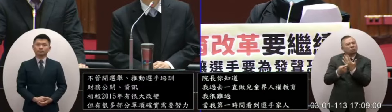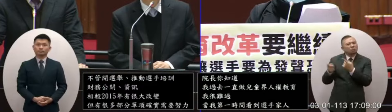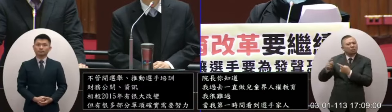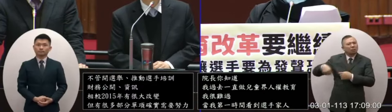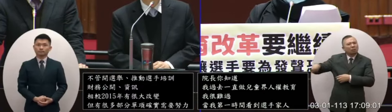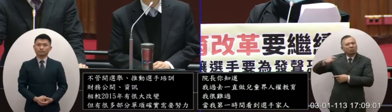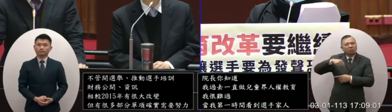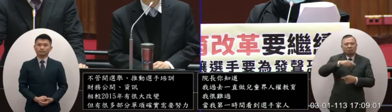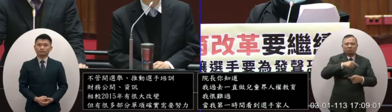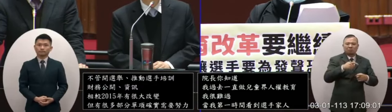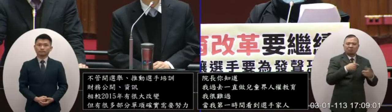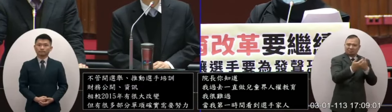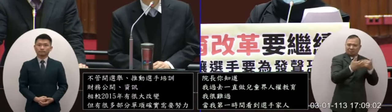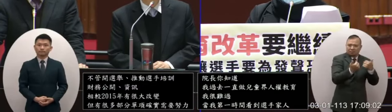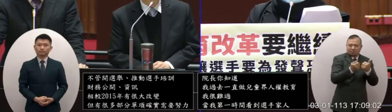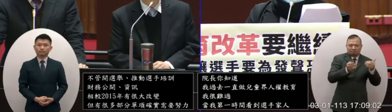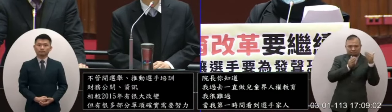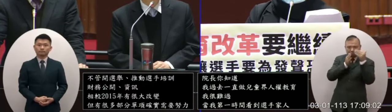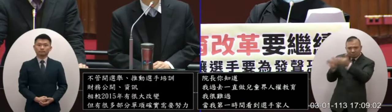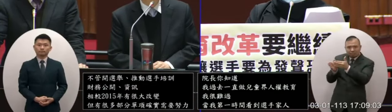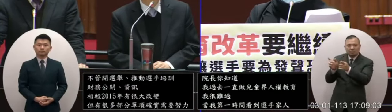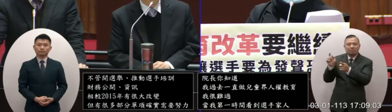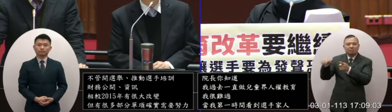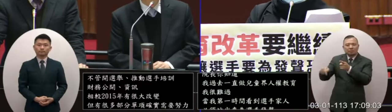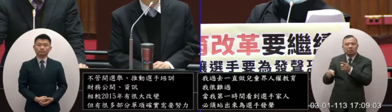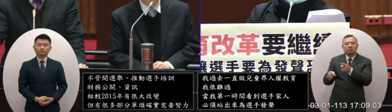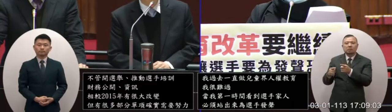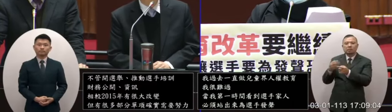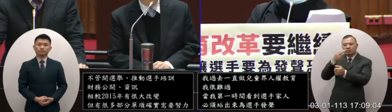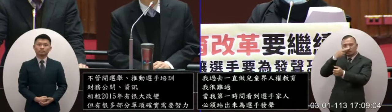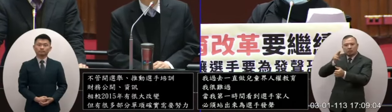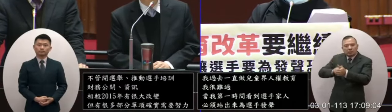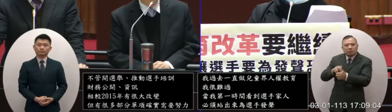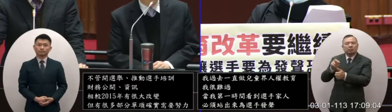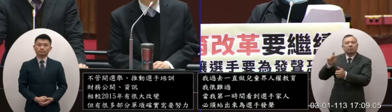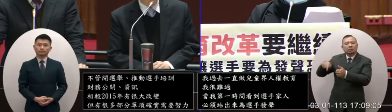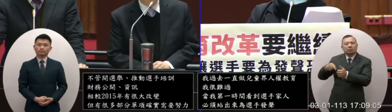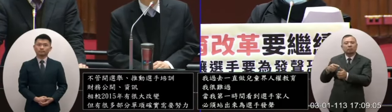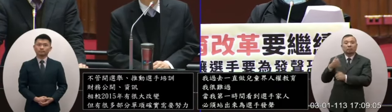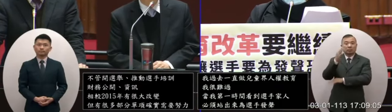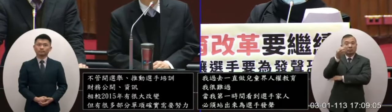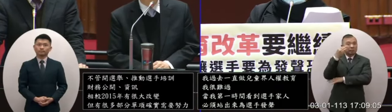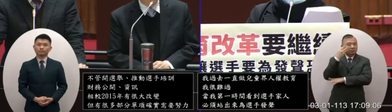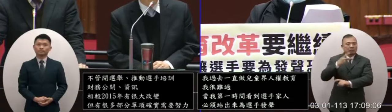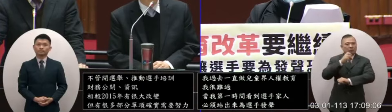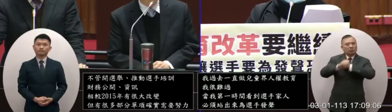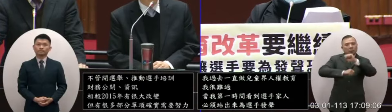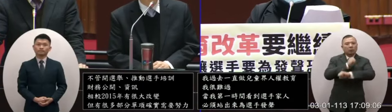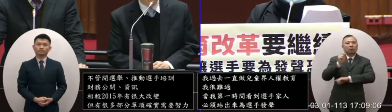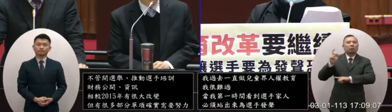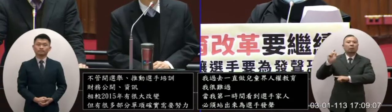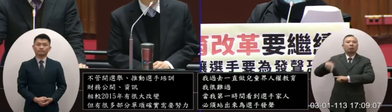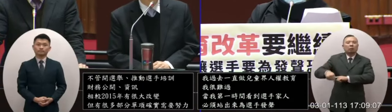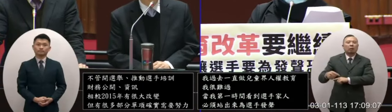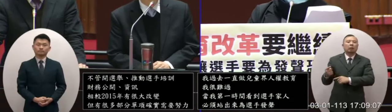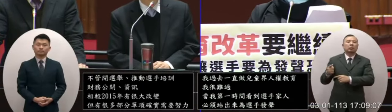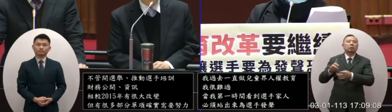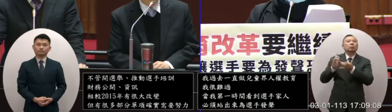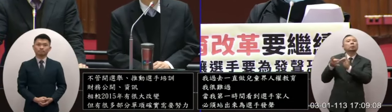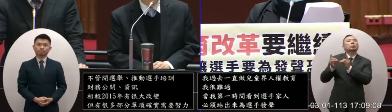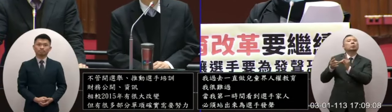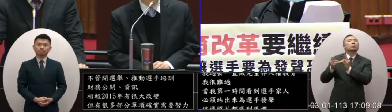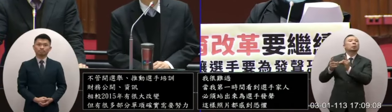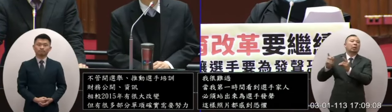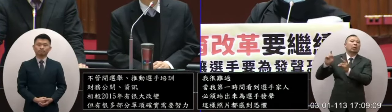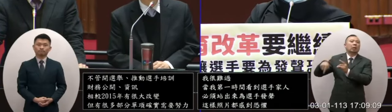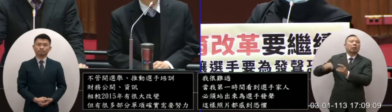被协会清算、被协会针对，甚至有可能成为相关政治活动下的祭品，这样真的是我们要给选手